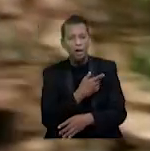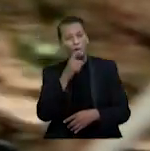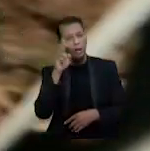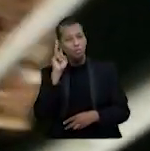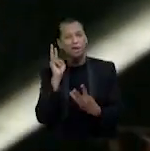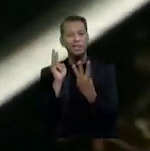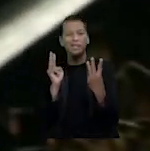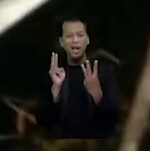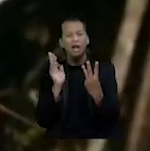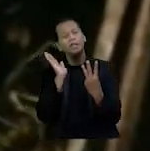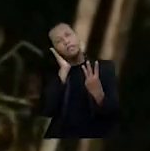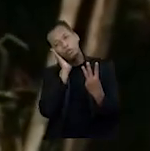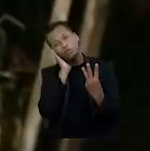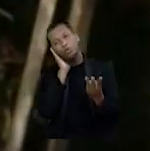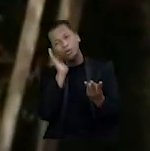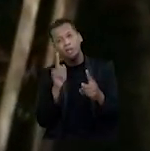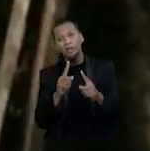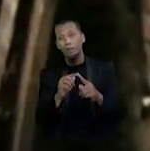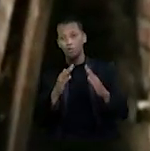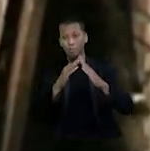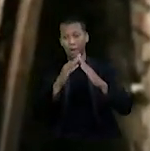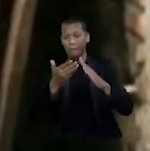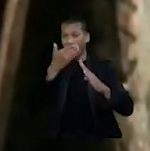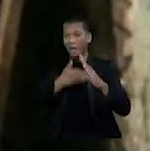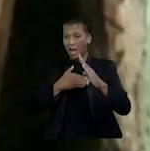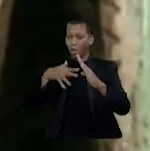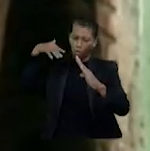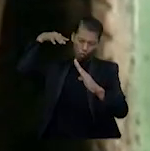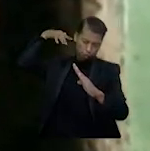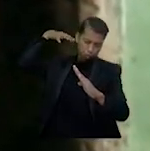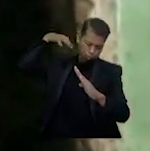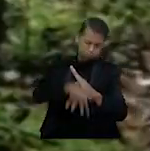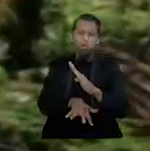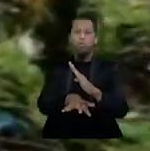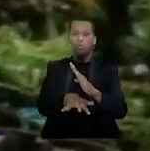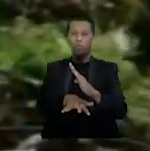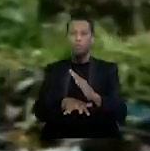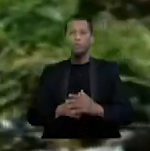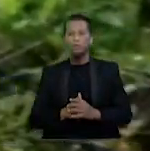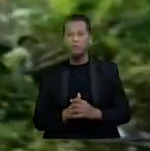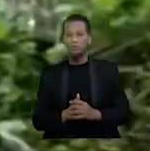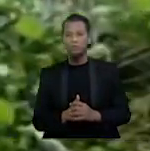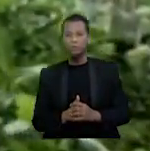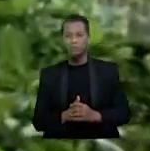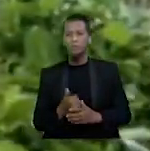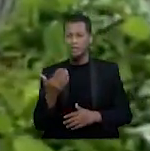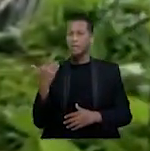tanah longsor terjadi dari tebing belakang rumahnya. Longsor terjadi setelah wilayah ini diguyur hujan deras selama 5